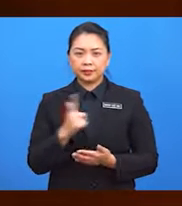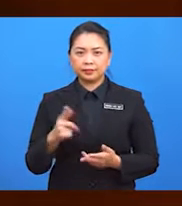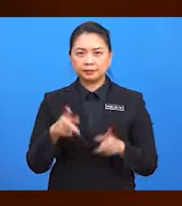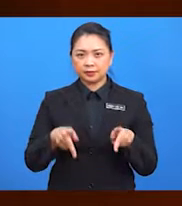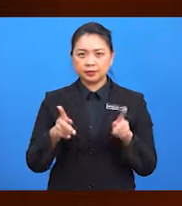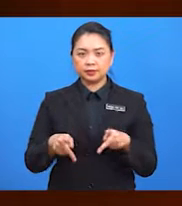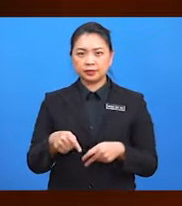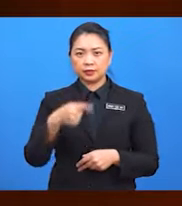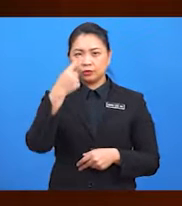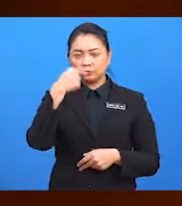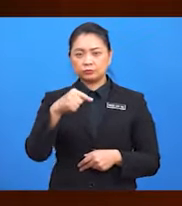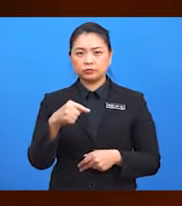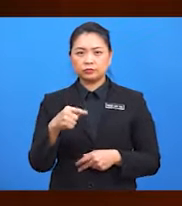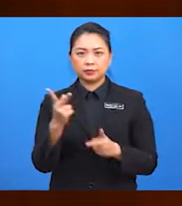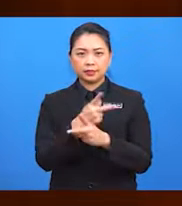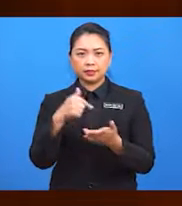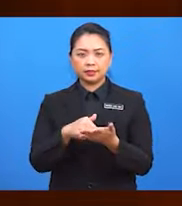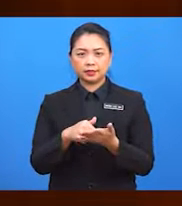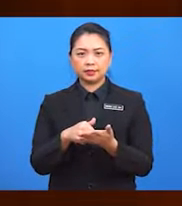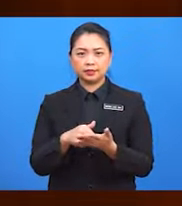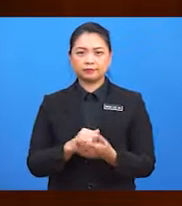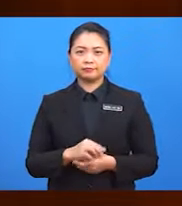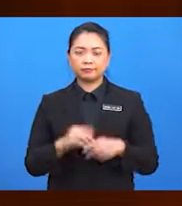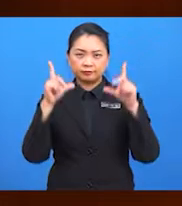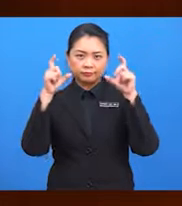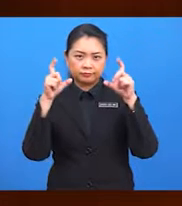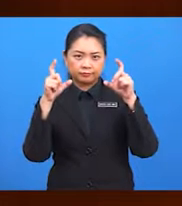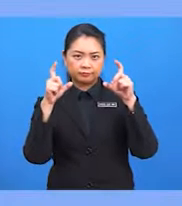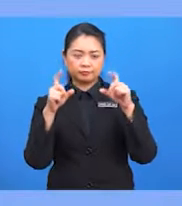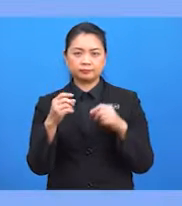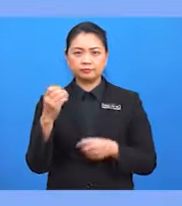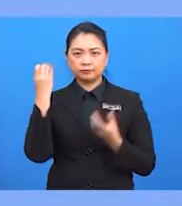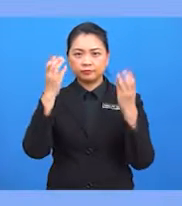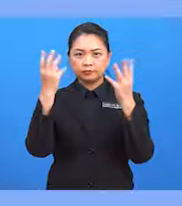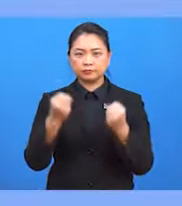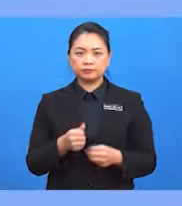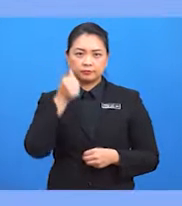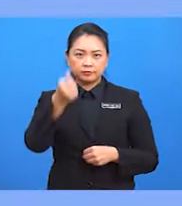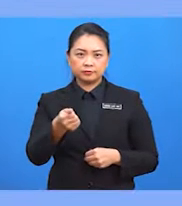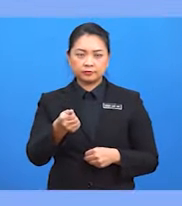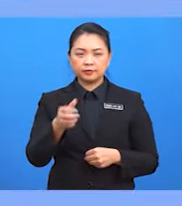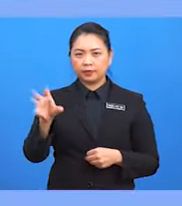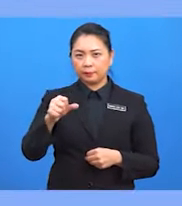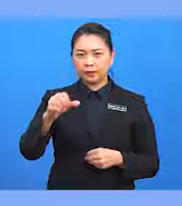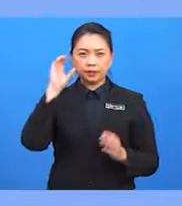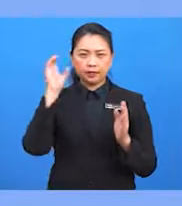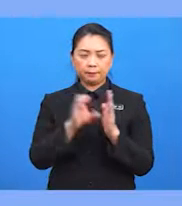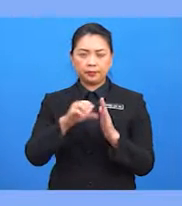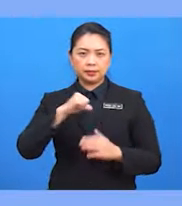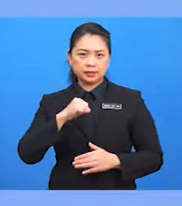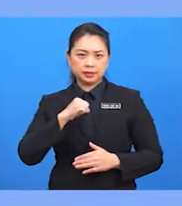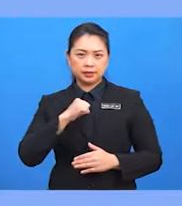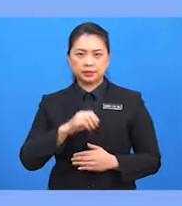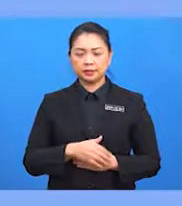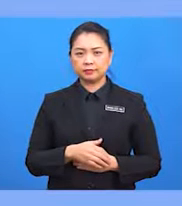pelajar, untuk modul kali ini berkaitan fotografi kan? Saya mahukan anda mengambil gambar sendiri image premium di